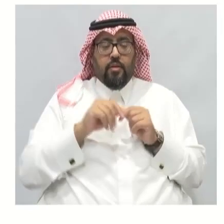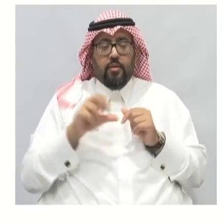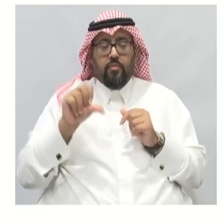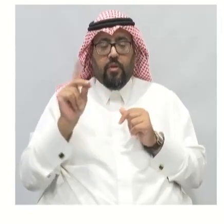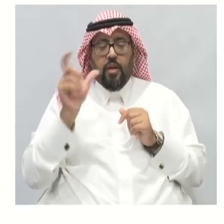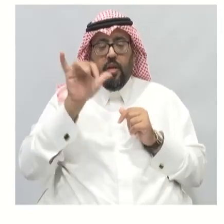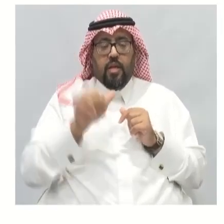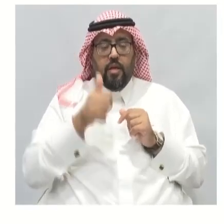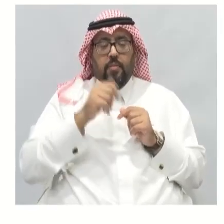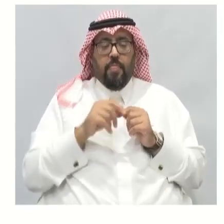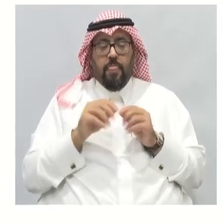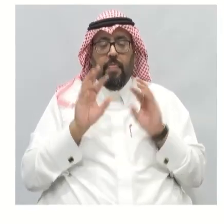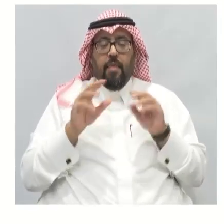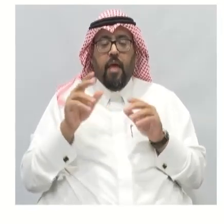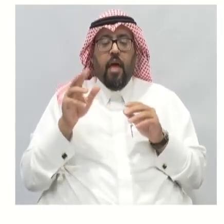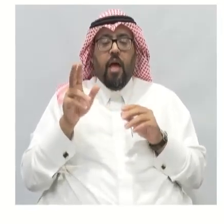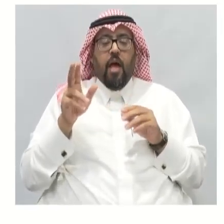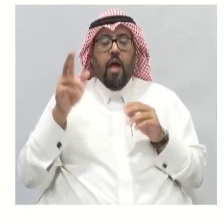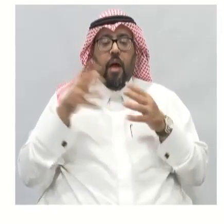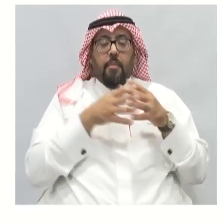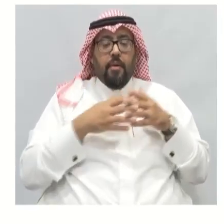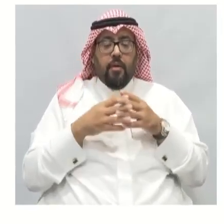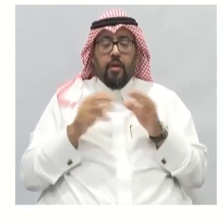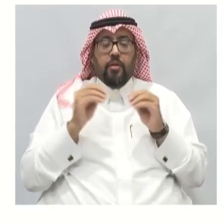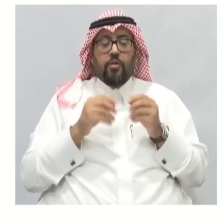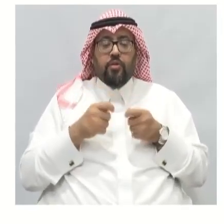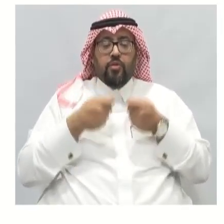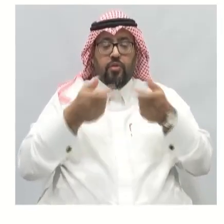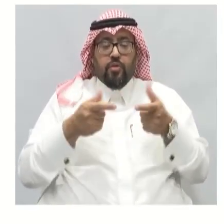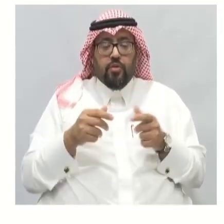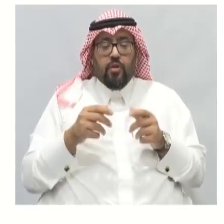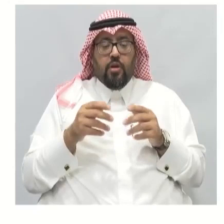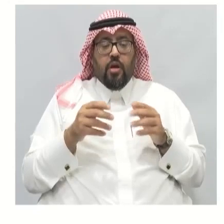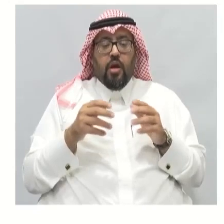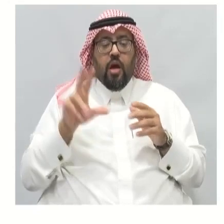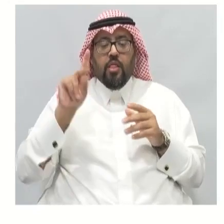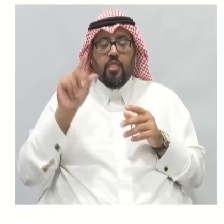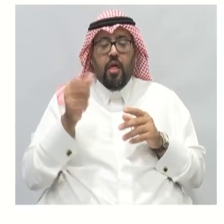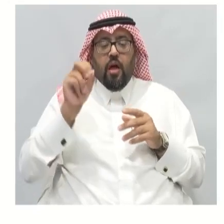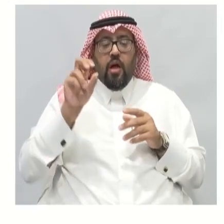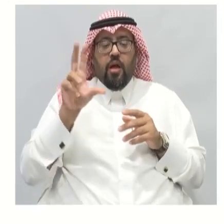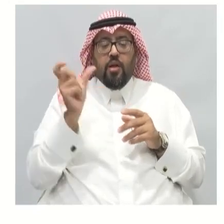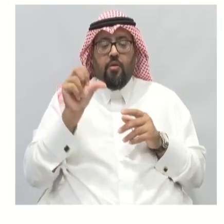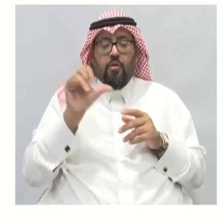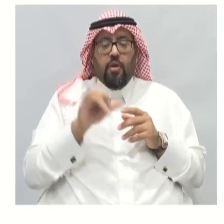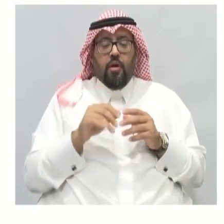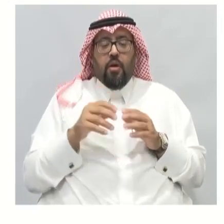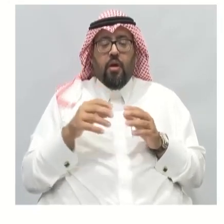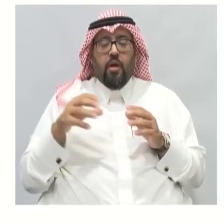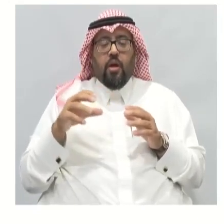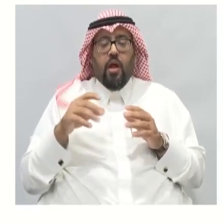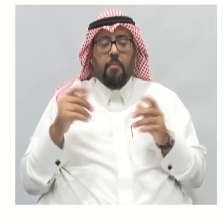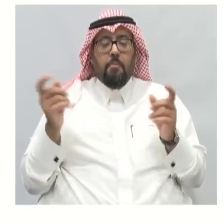وطنيا الولايات المتحده الامريكيه تنتج الطاقه النوويه بعد الحرب العالميه الثاني اصبحت الولايات المتحده عضوا دائما في